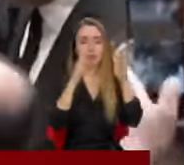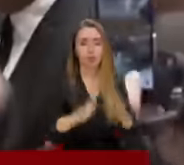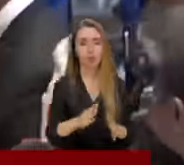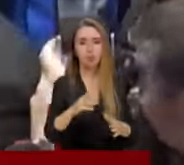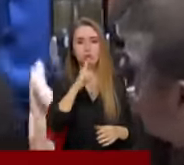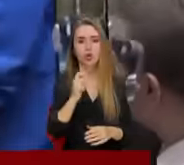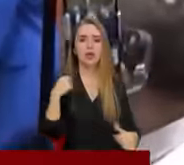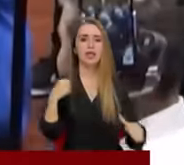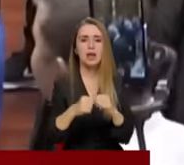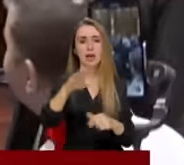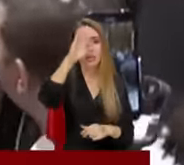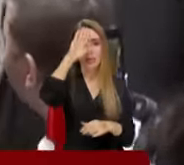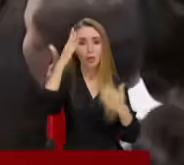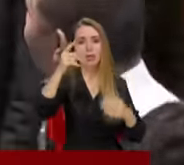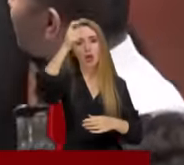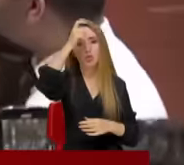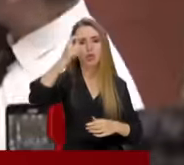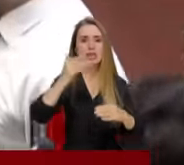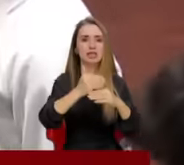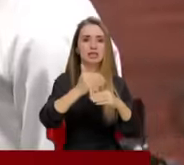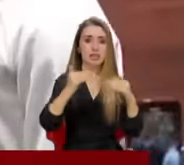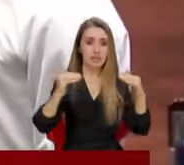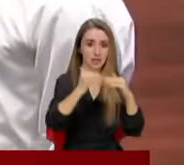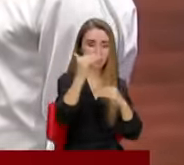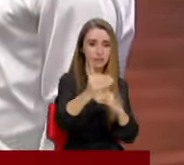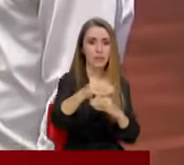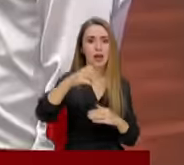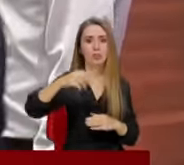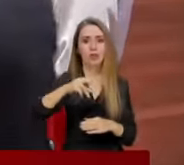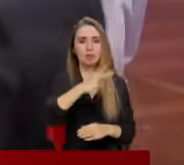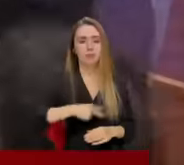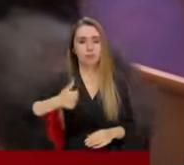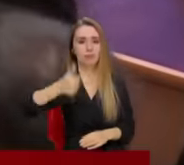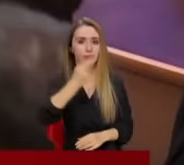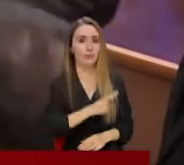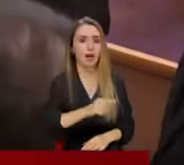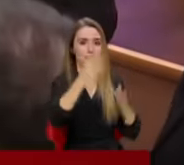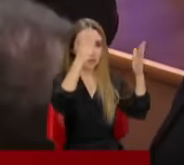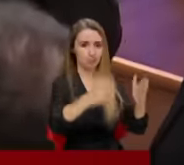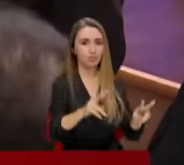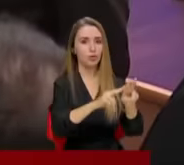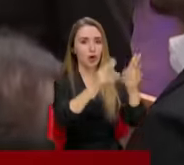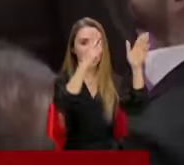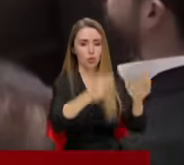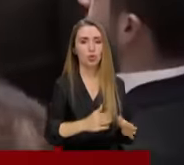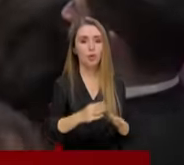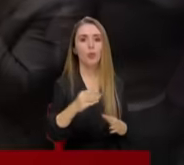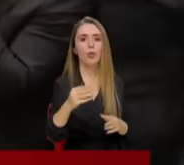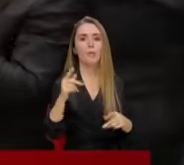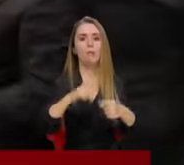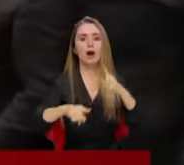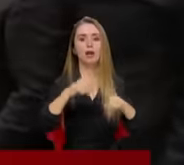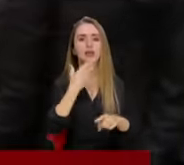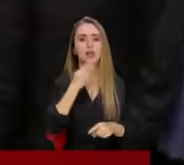kez daha İstanbul, hatta Türkiye sınırlarını aştı. AK Parti İstanbul Büyükşehir Belediye Başkan adayı Savurda Partisi'nin